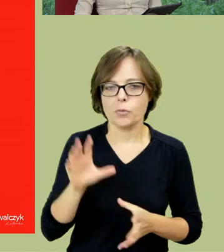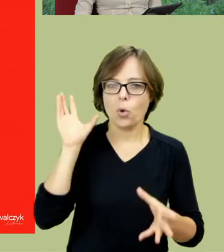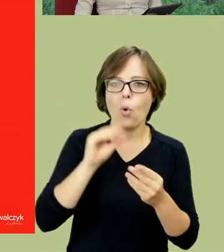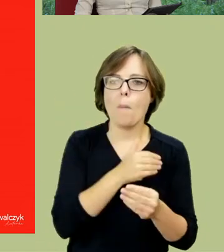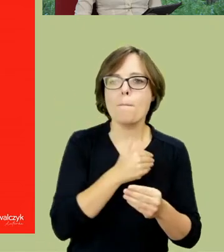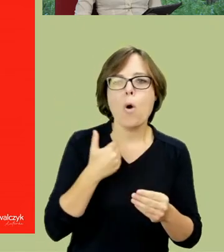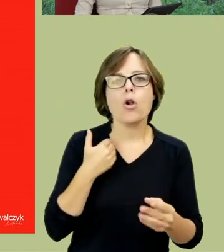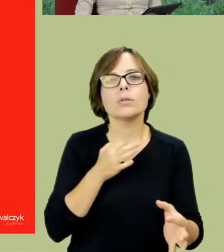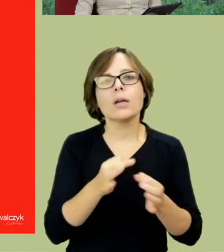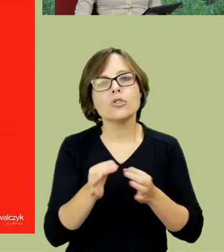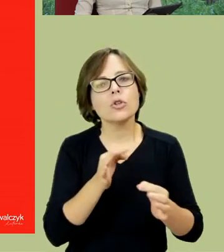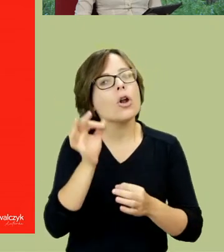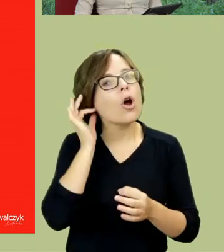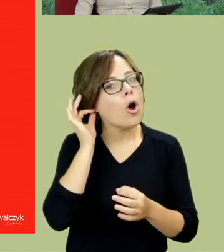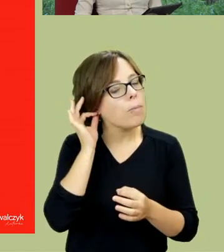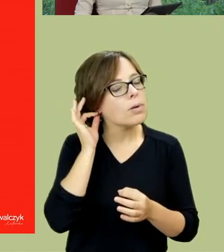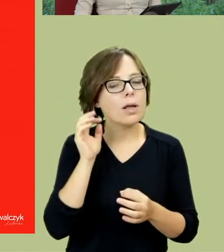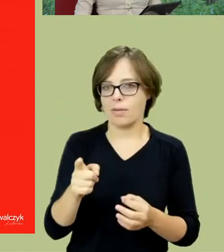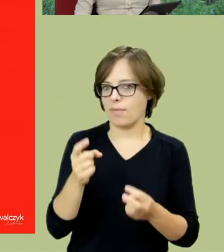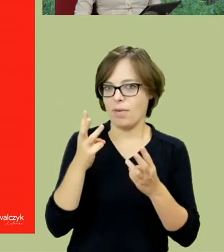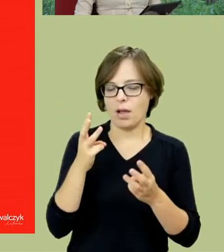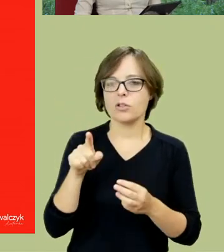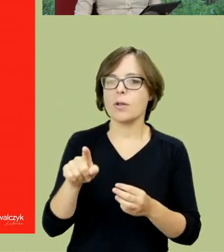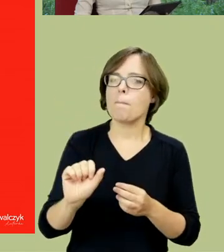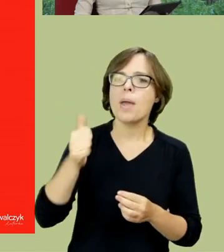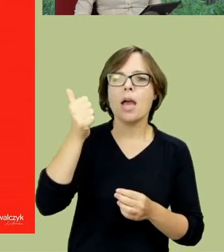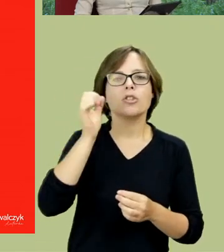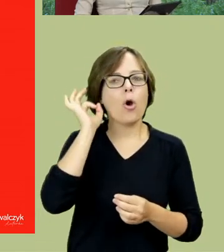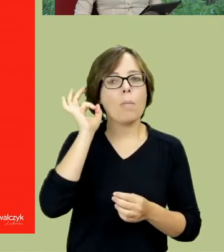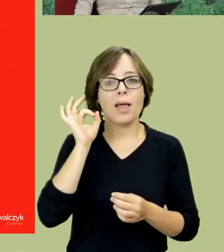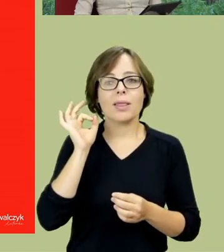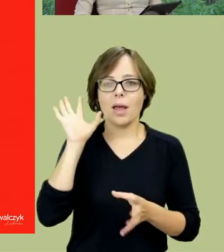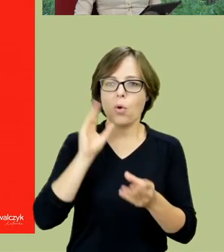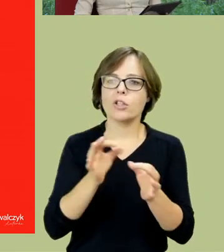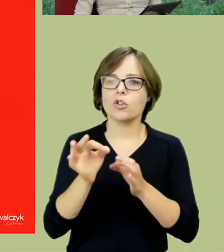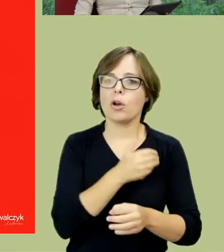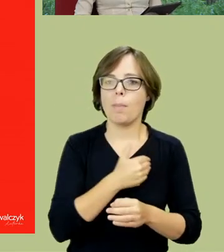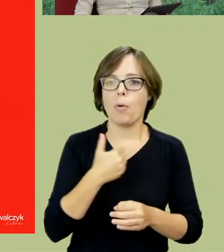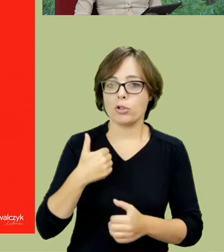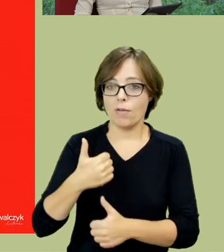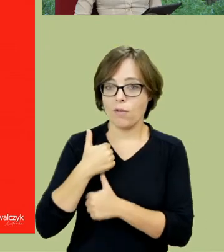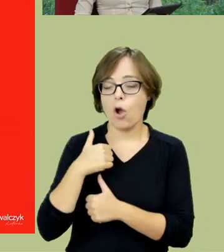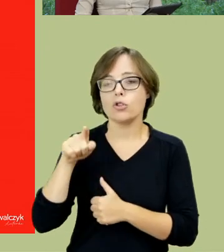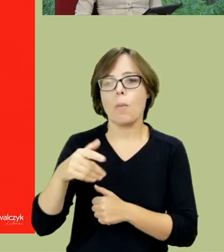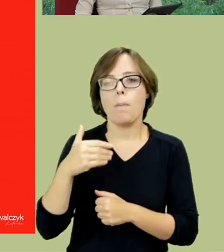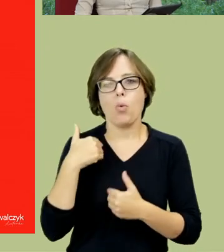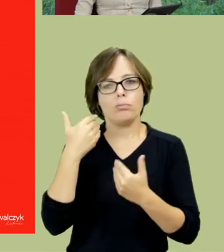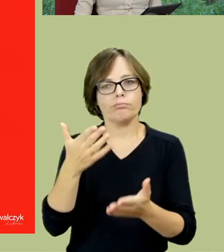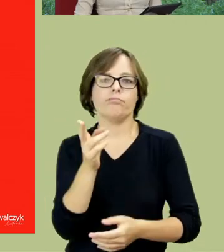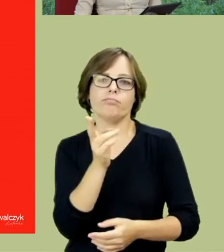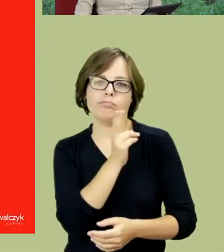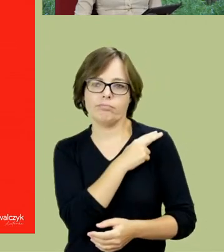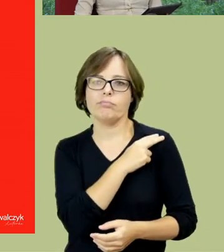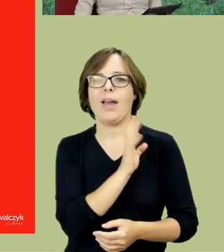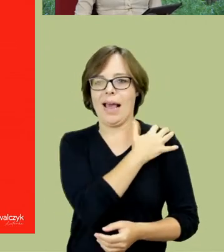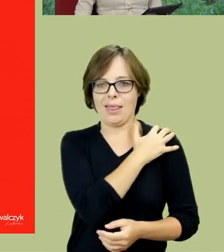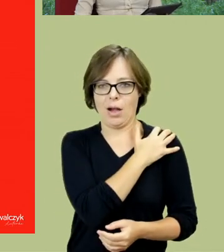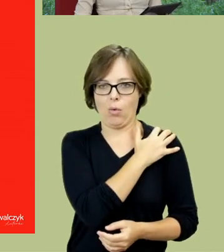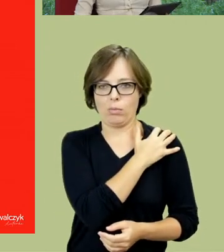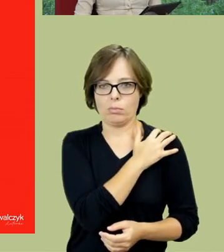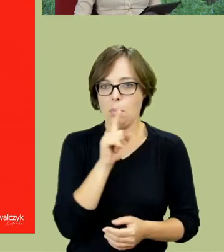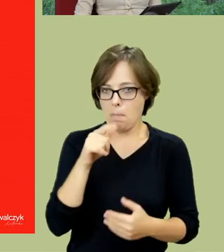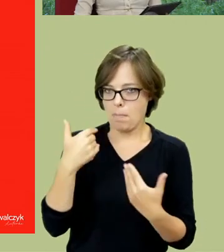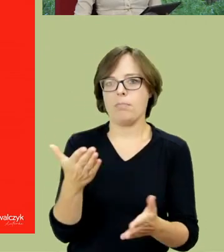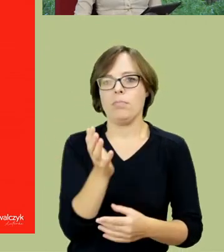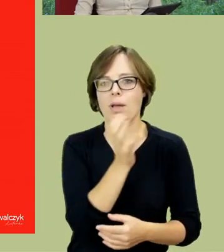Polek, czyli pierwsza kobieta w historii Wojska Polskiego, która została mianowana na stopień generała, choć dopiero już pod